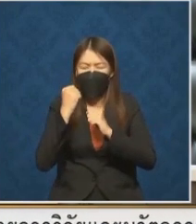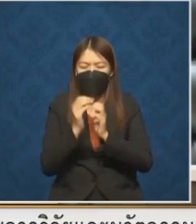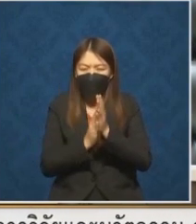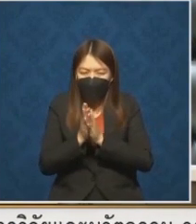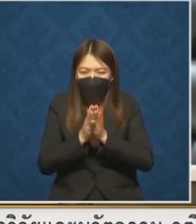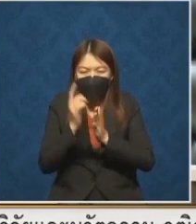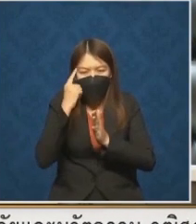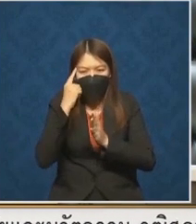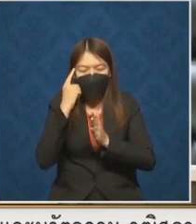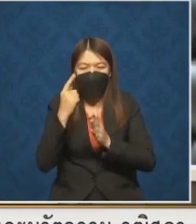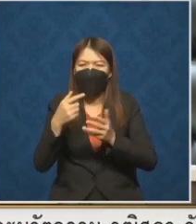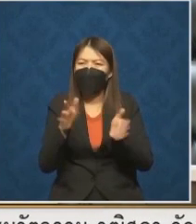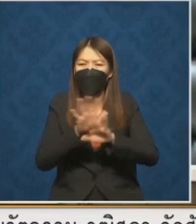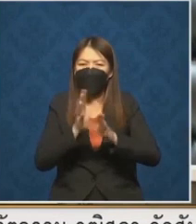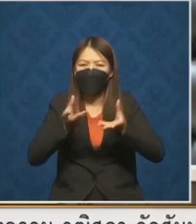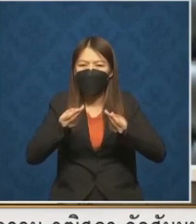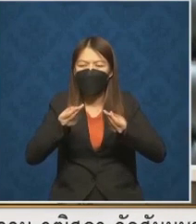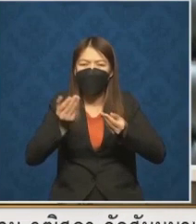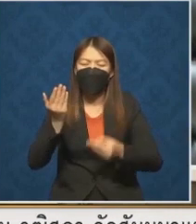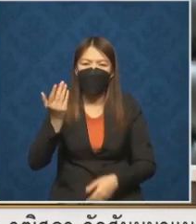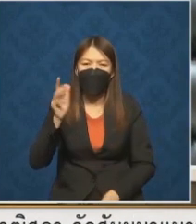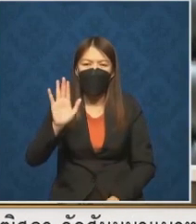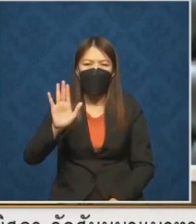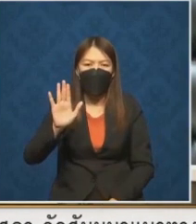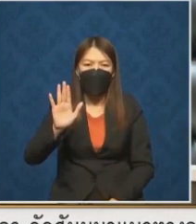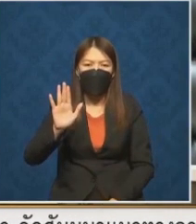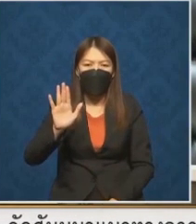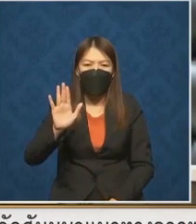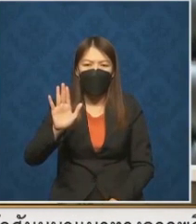สว่างเหอนปลายอุโมงเหมือนทดินของ